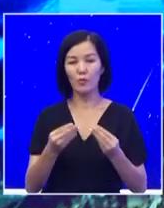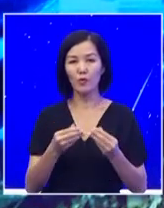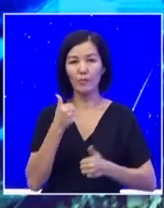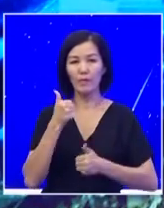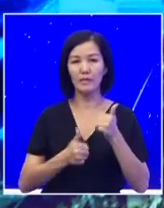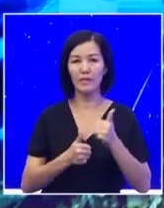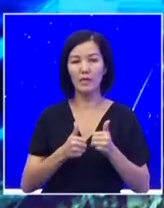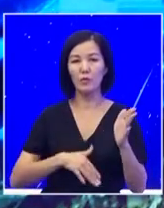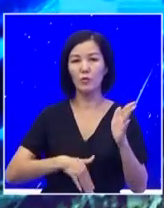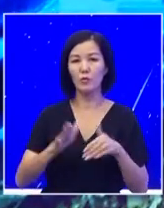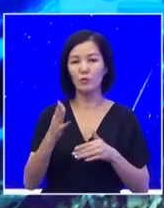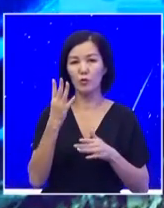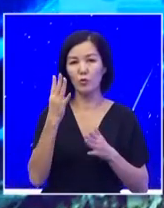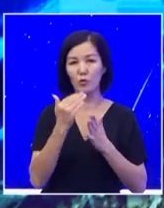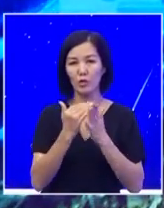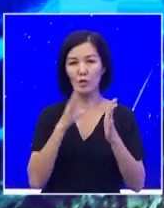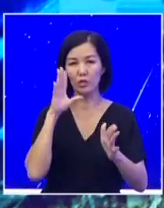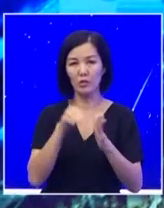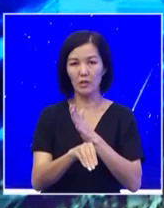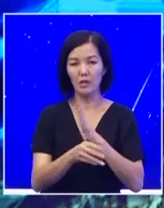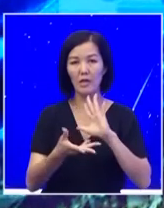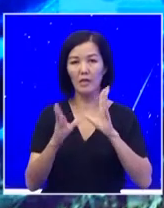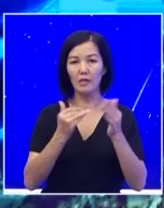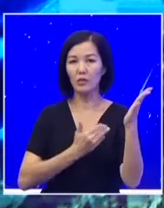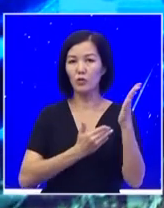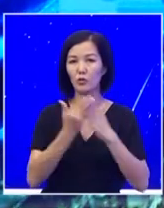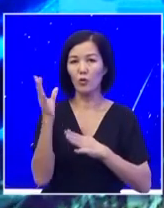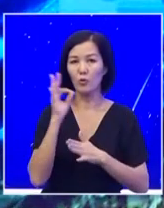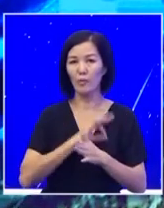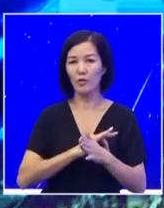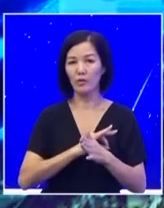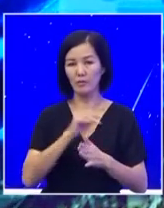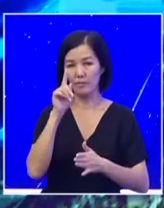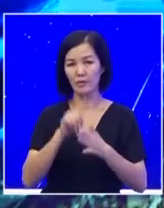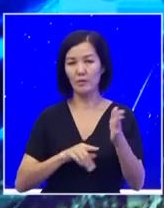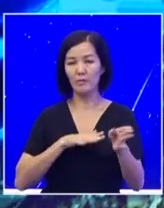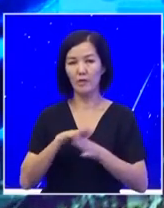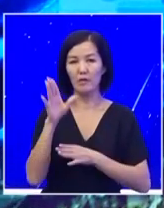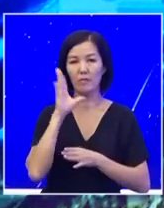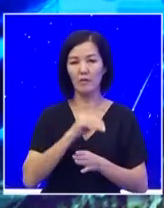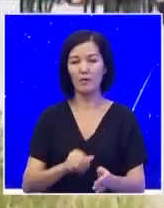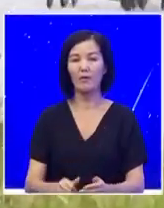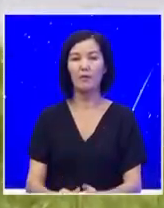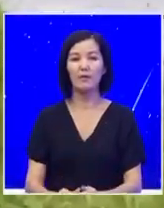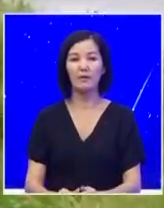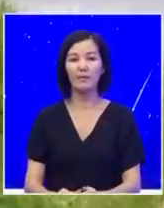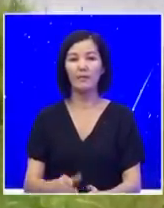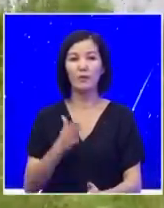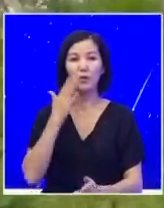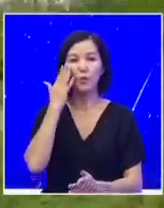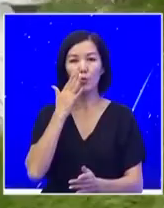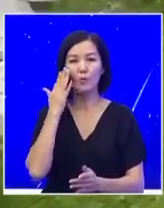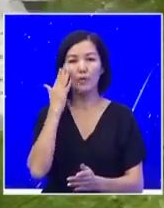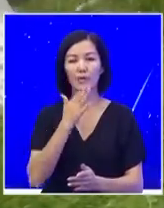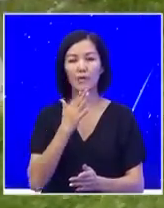кезеңінде үздіктер тізімінен түскен жоқ. Нәтижесінде жоғары ұпай жинап, мамандар сенімін ақтай білген. Румыниядағы Tour